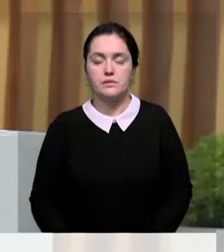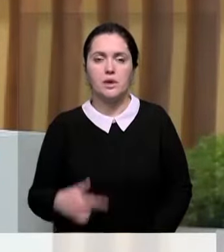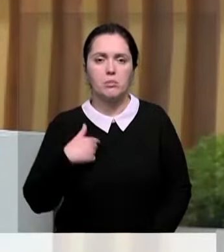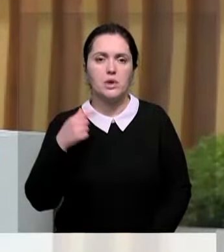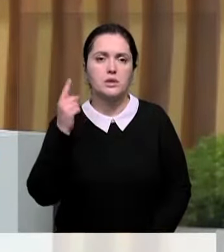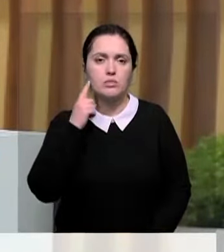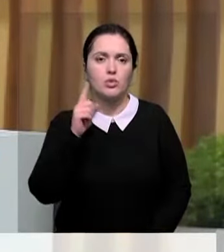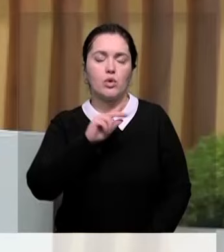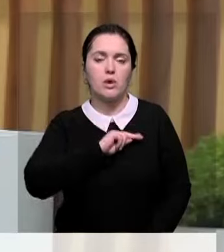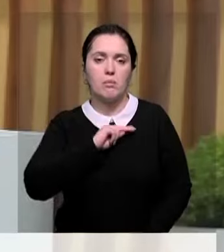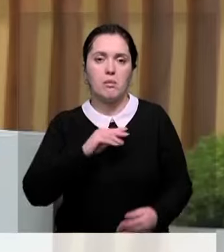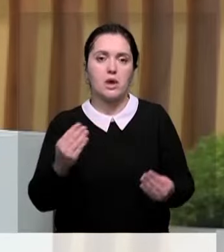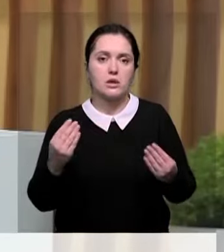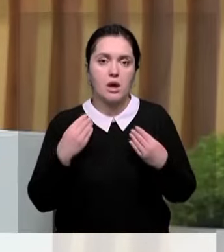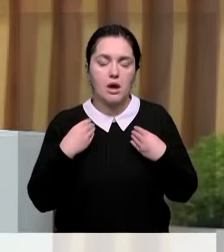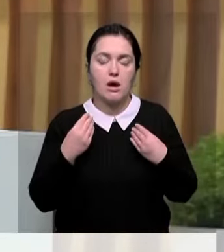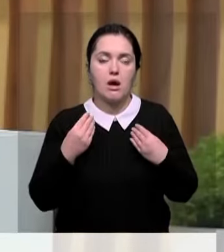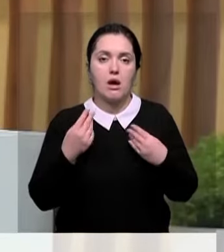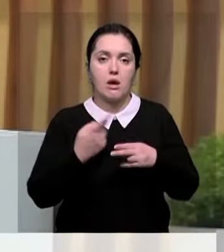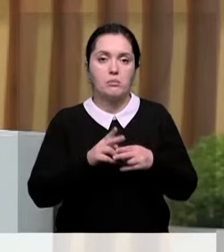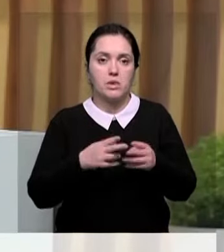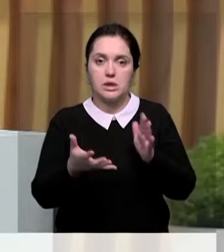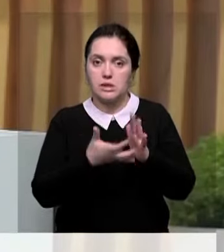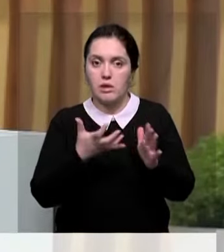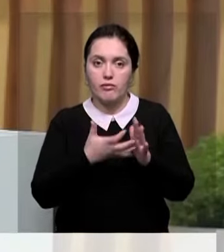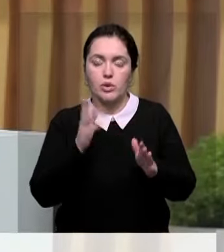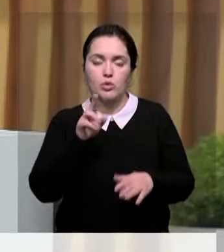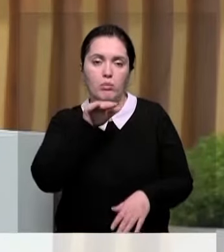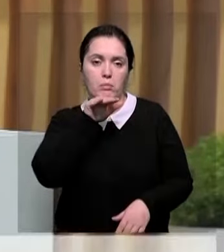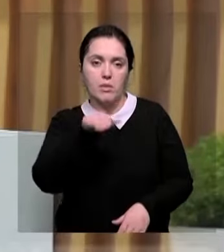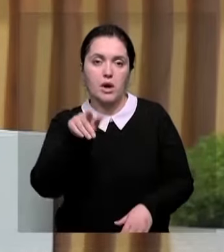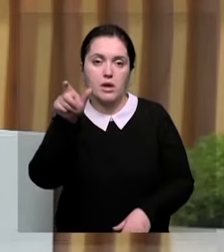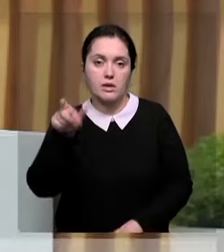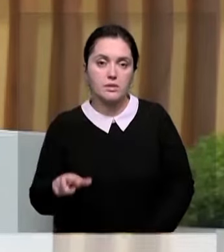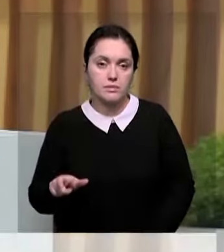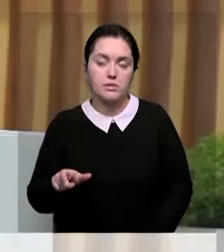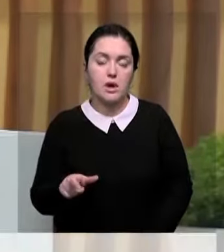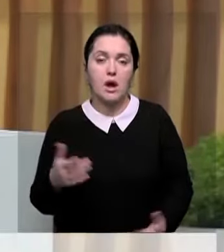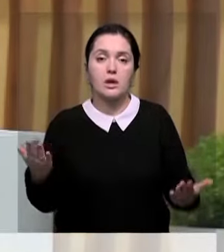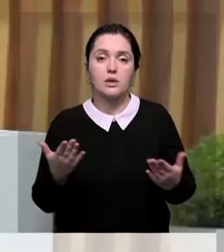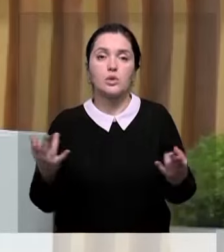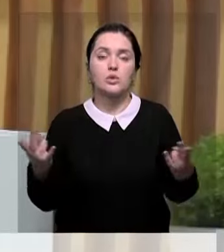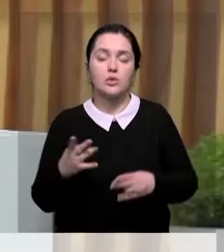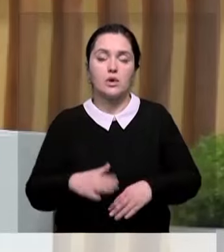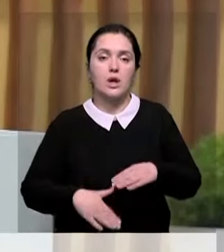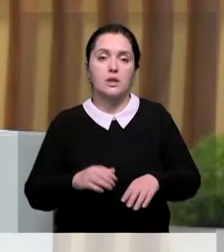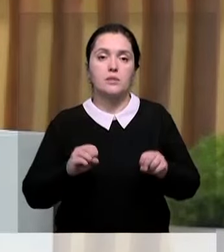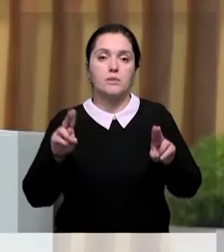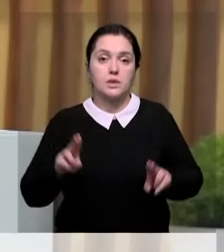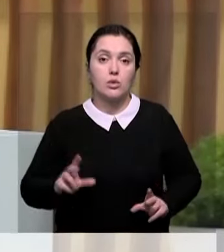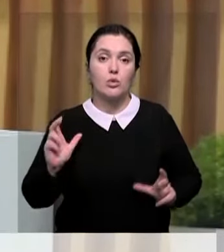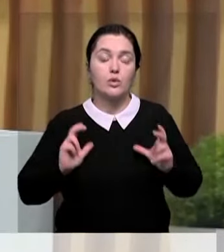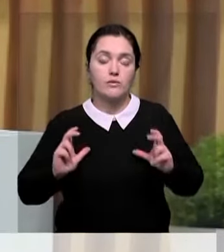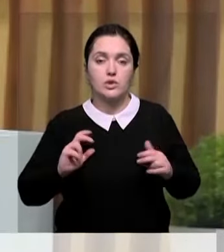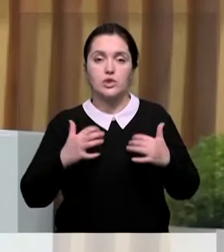говорят, что нам готовят не тех кадров или некачественных кадров. Не говоря о том, что какие профессии им нужны, а университеты